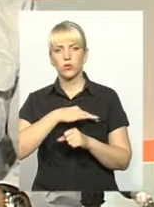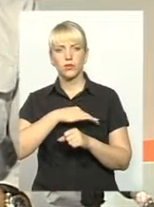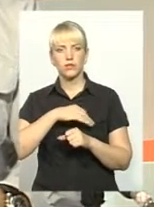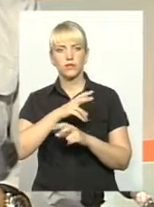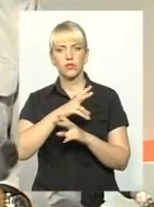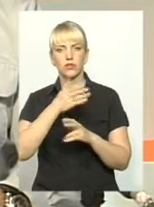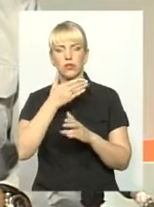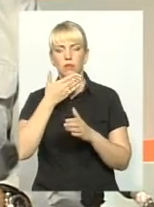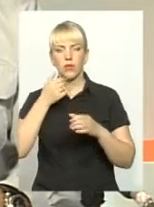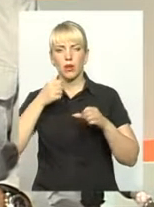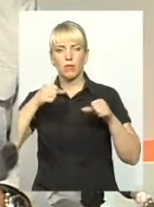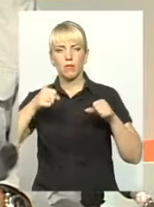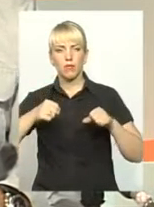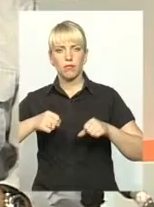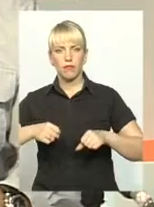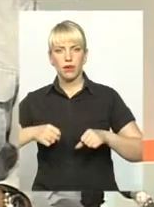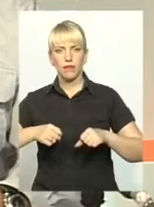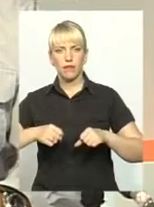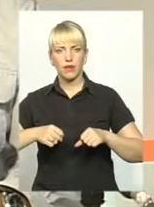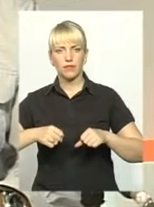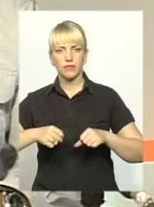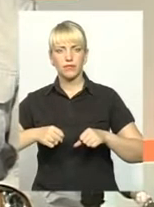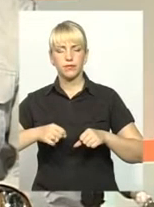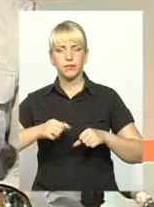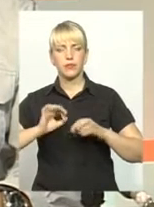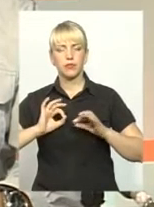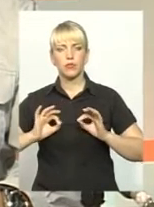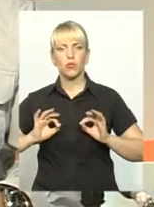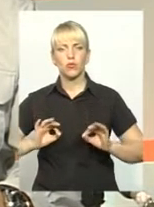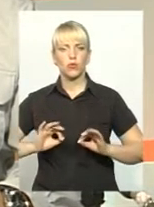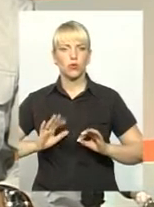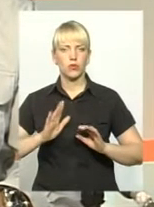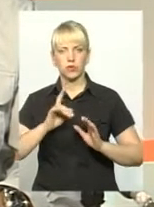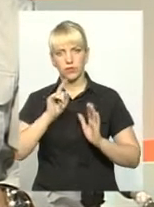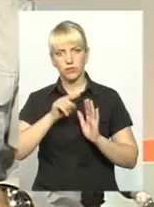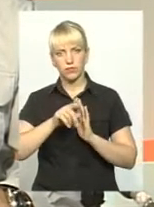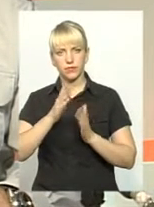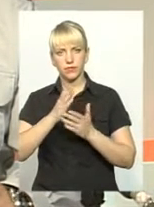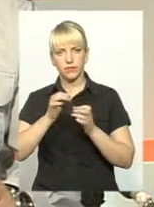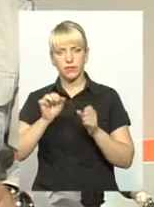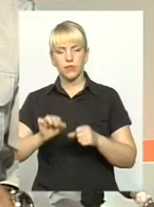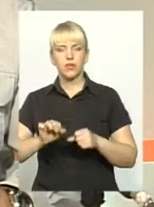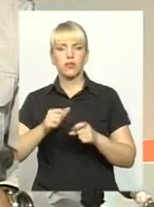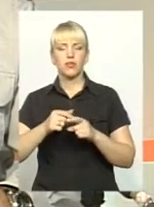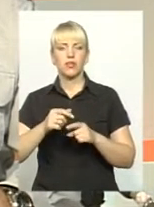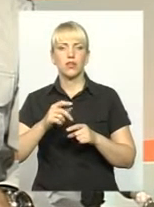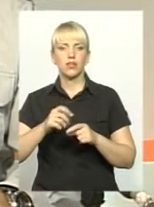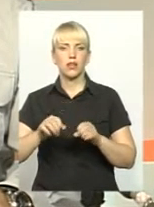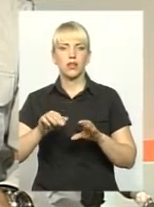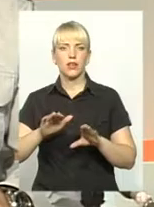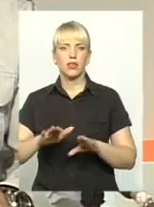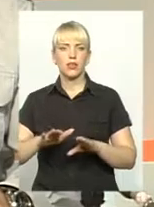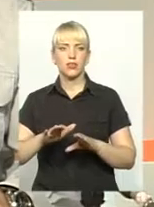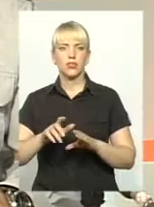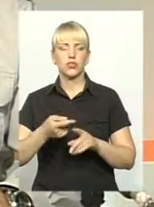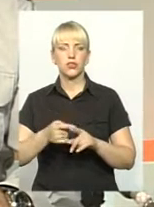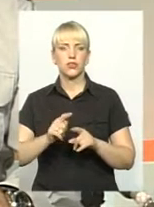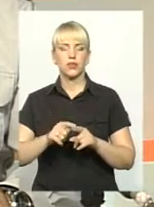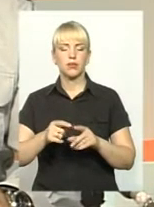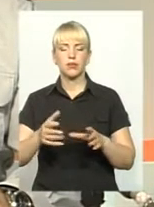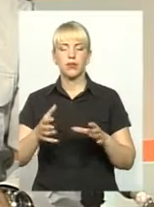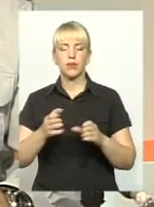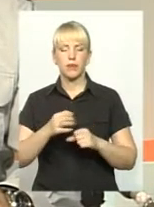крім слідчого і процесуального керівника, тобто прокурора. І ті рішення, які сьогодні приймаються слідчим, вони приймаються не самостійно, а